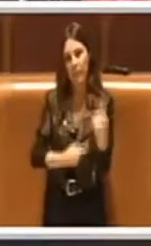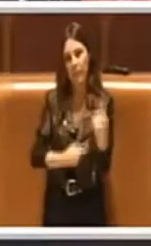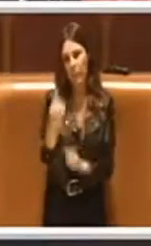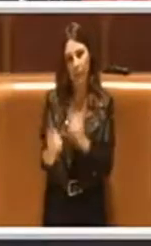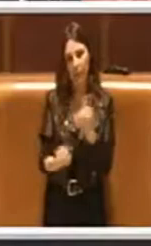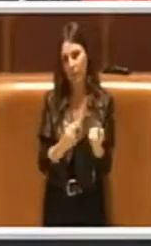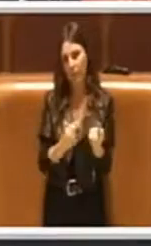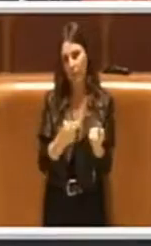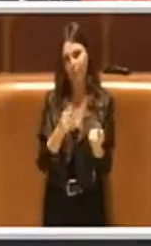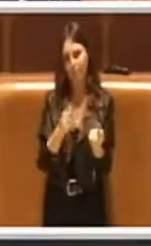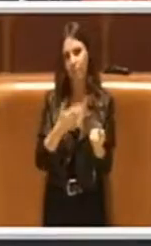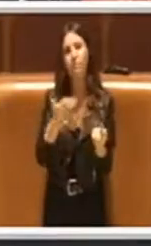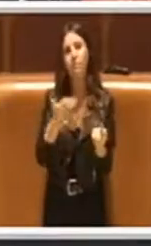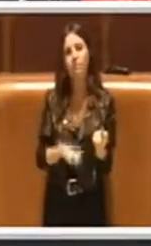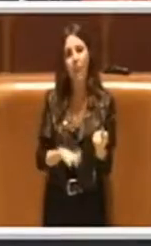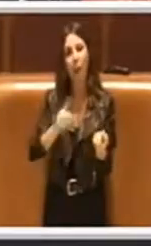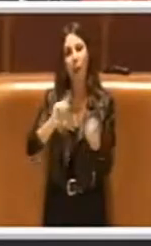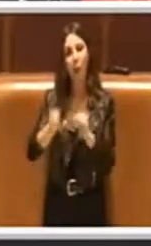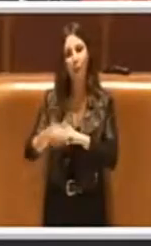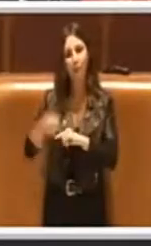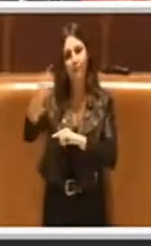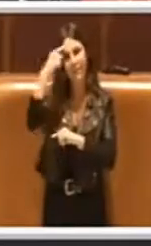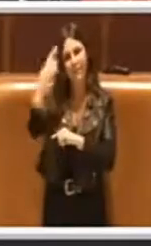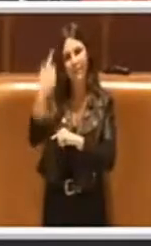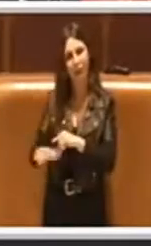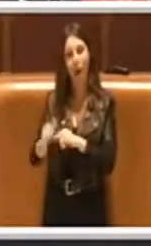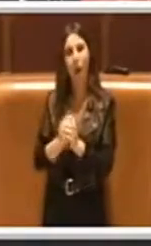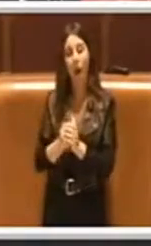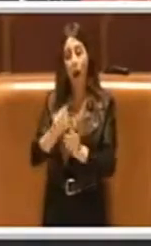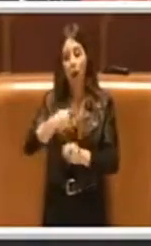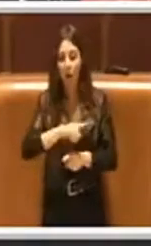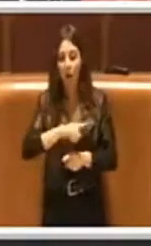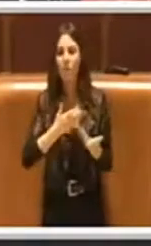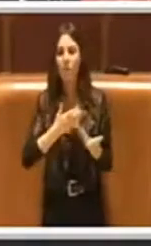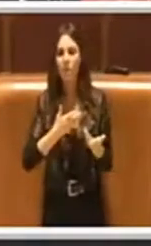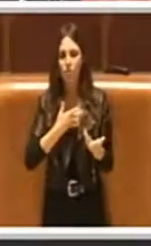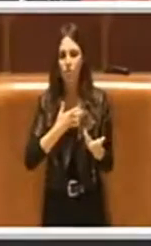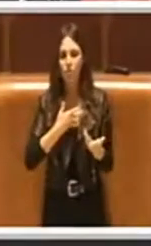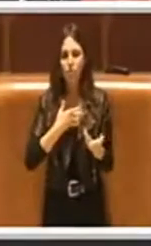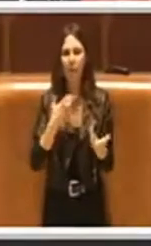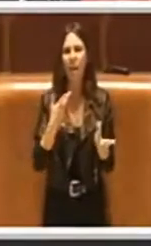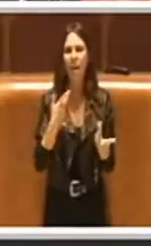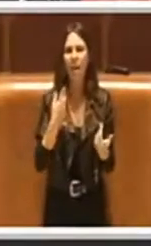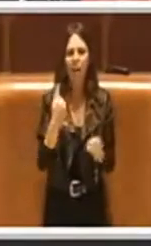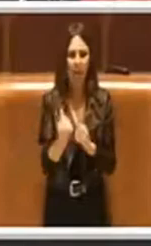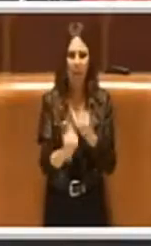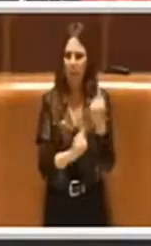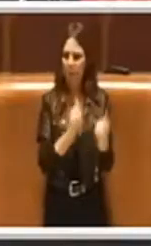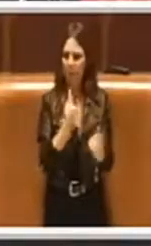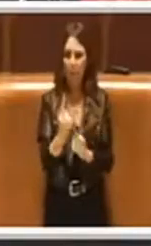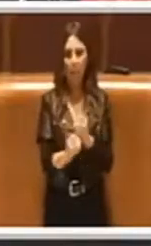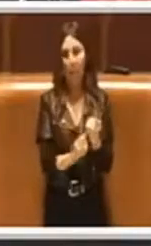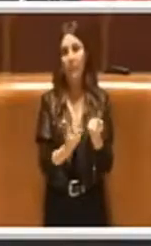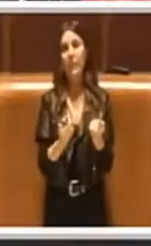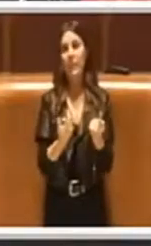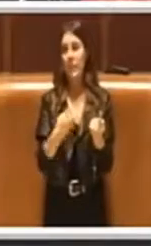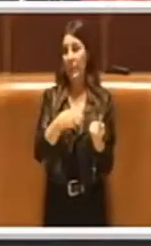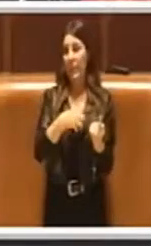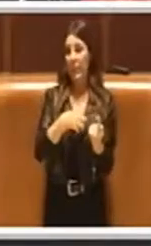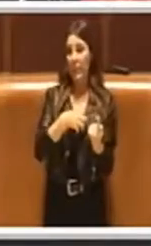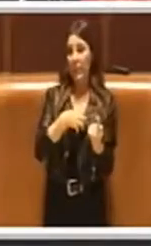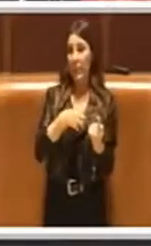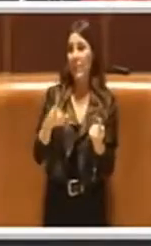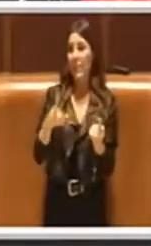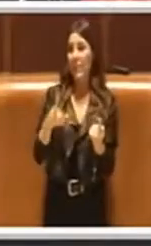sanno che in realtà noi abbiamo avuto una situazione in cui in assessore ai rifiuti per tanto tempo